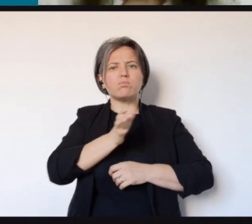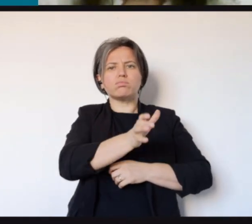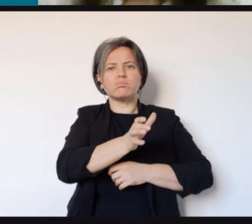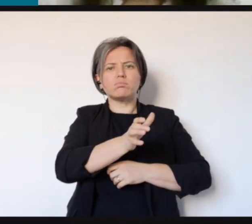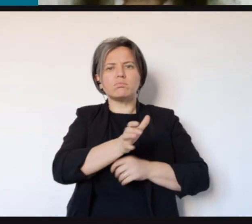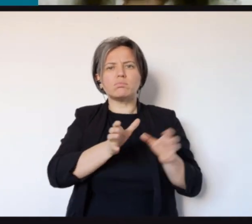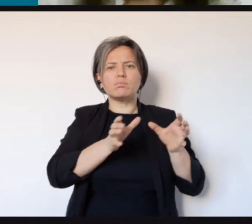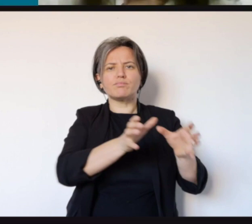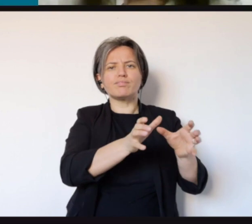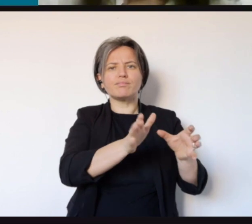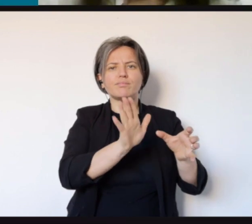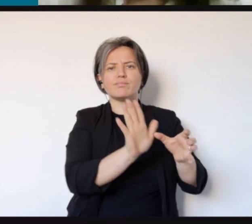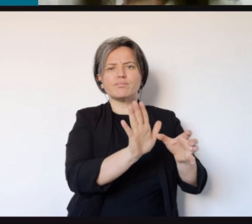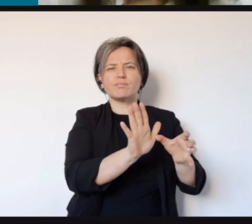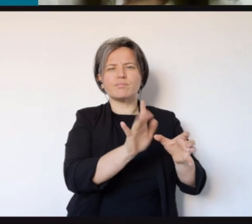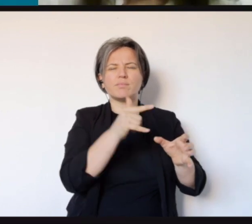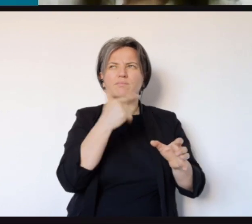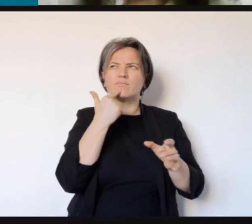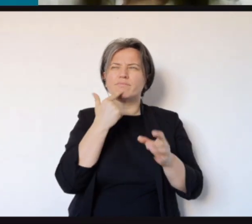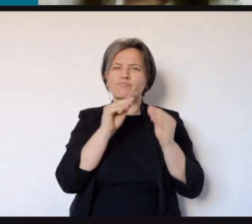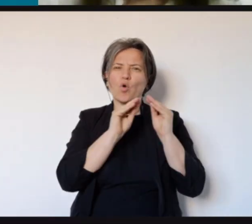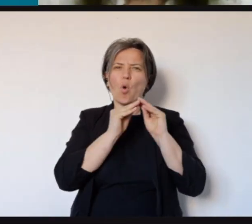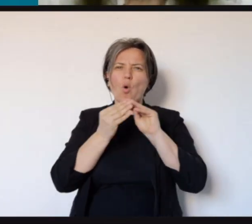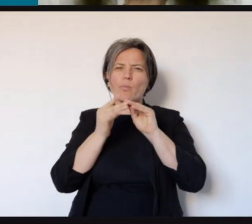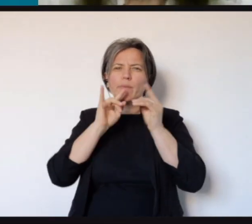si sono un po' costruiti una specie di